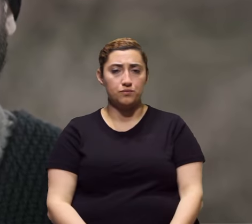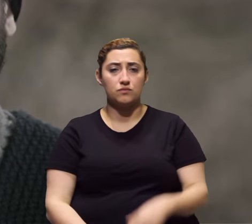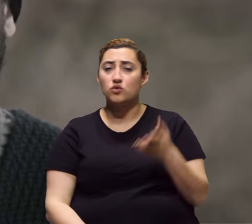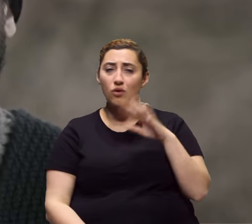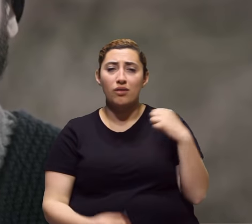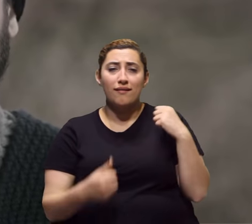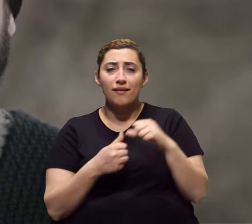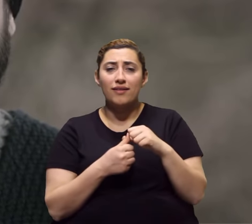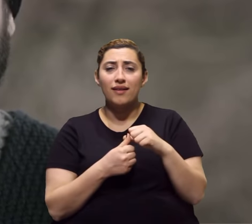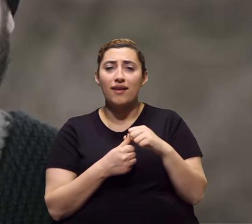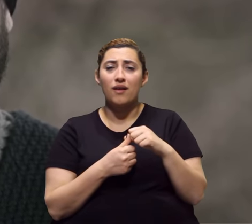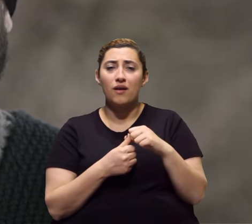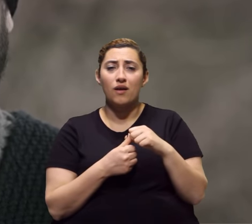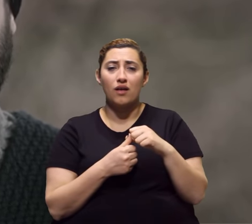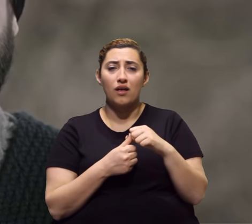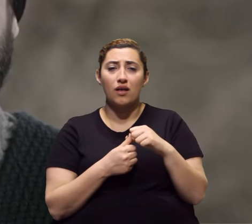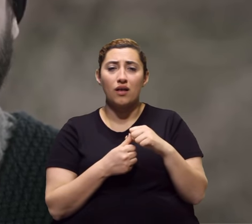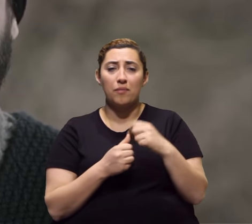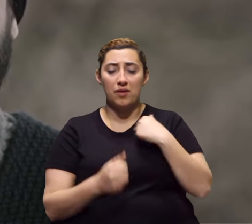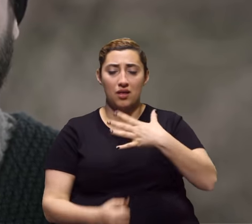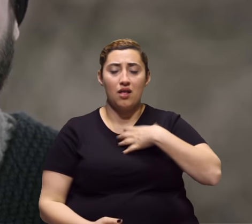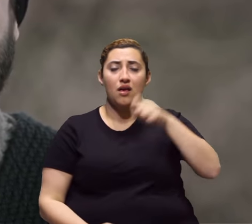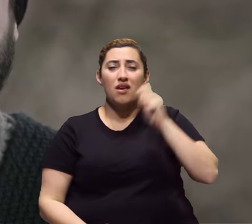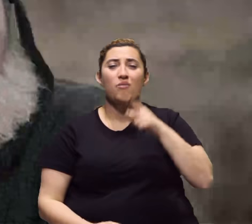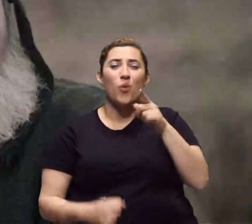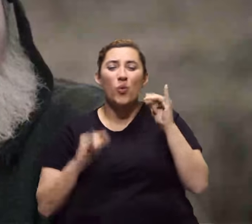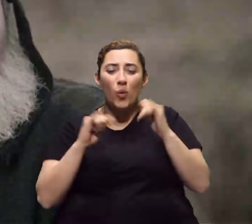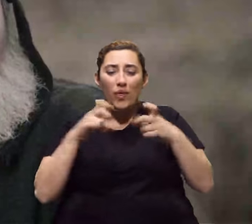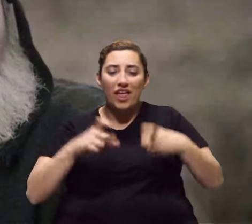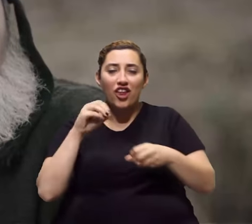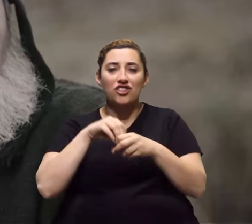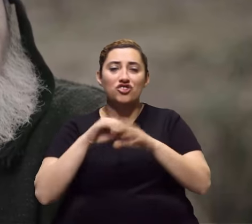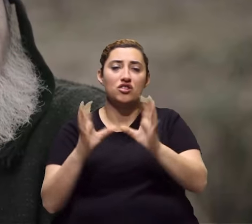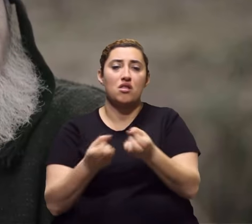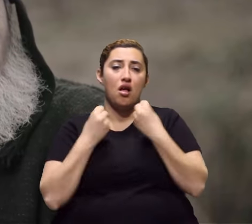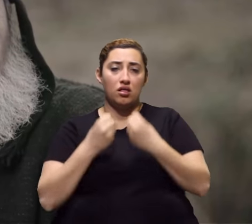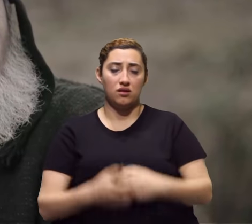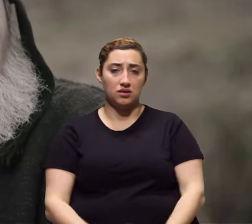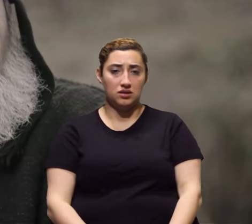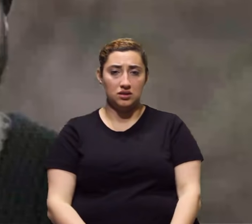Sonra gene tutup beni çıkarıverdiniz o kör kuyulardan.